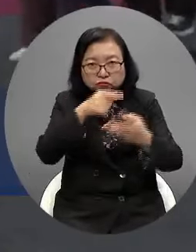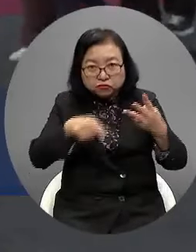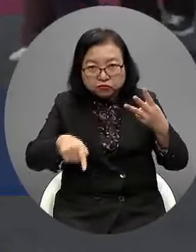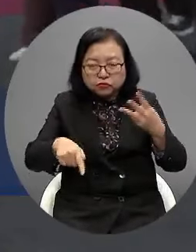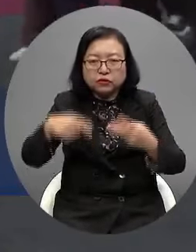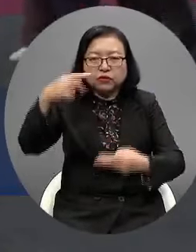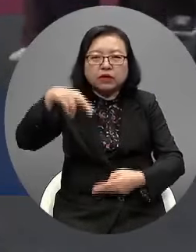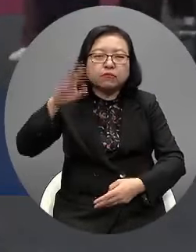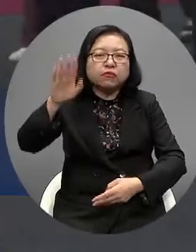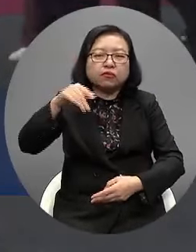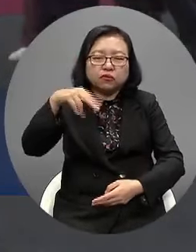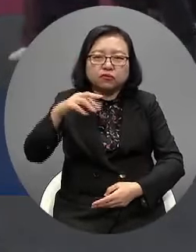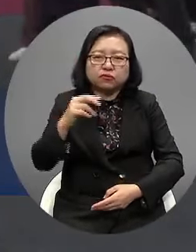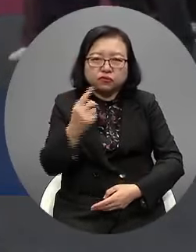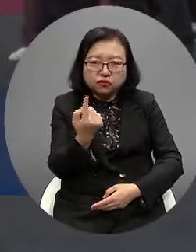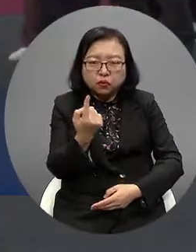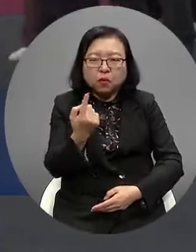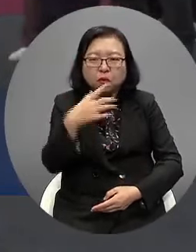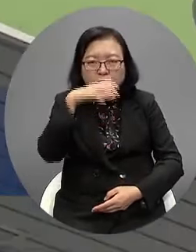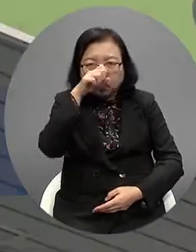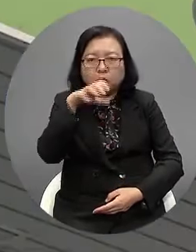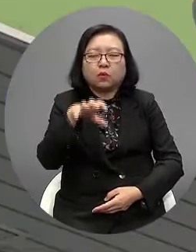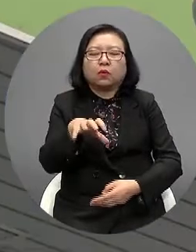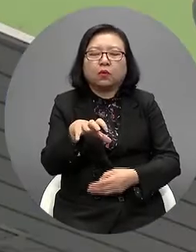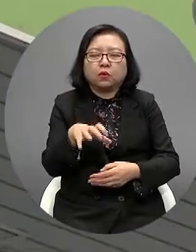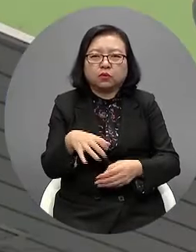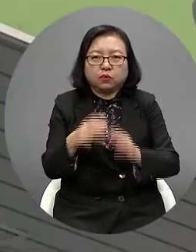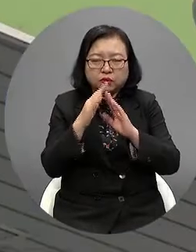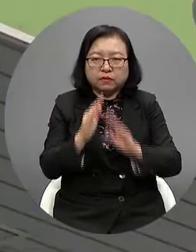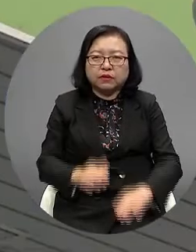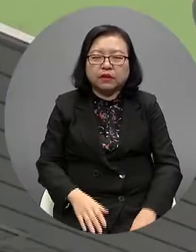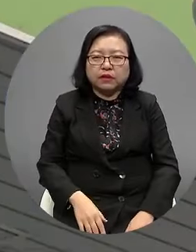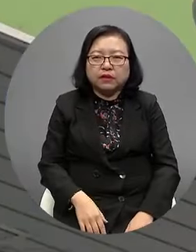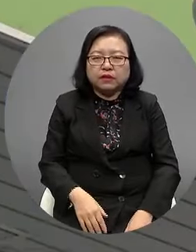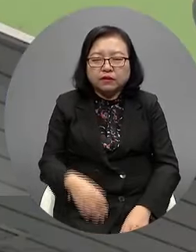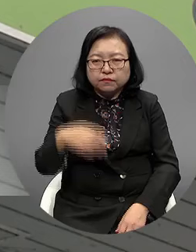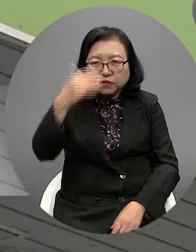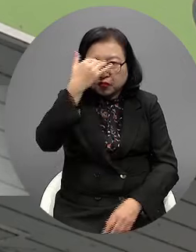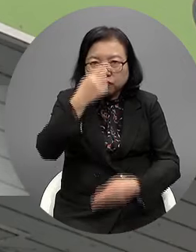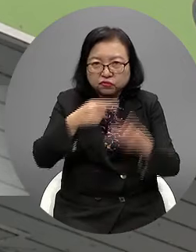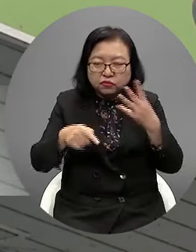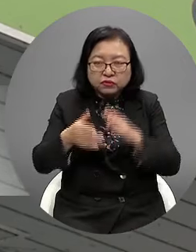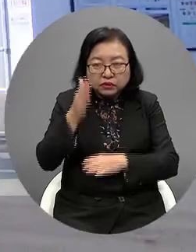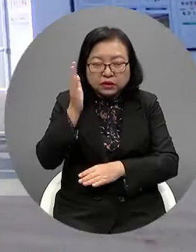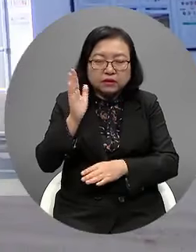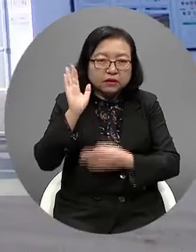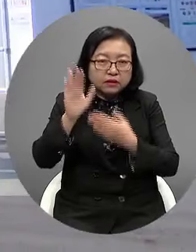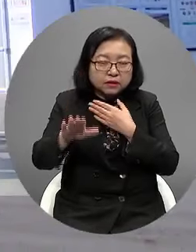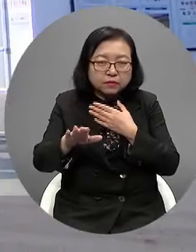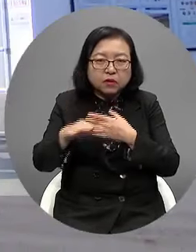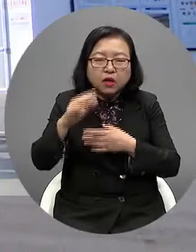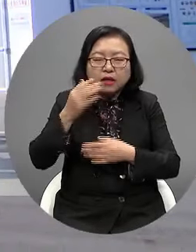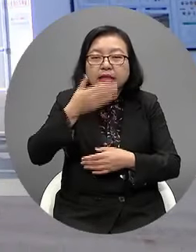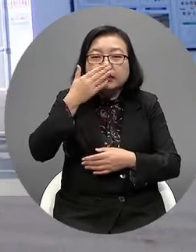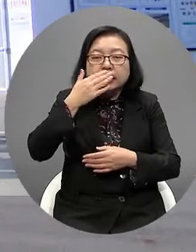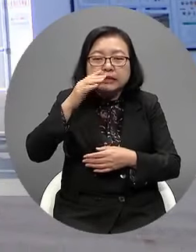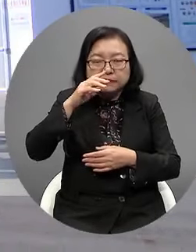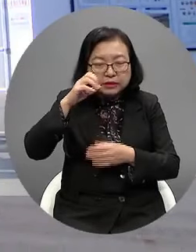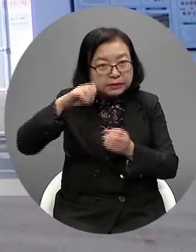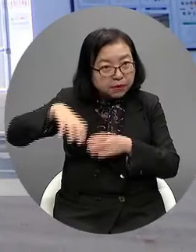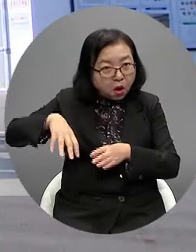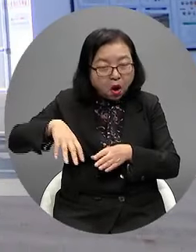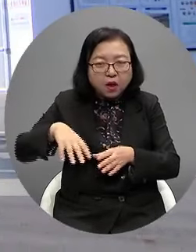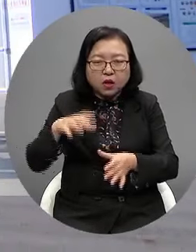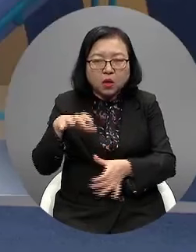좋은 도시로 활용될 거라고 생각합니다. 중부권 수소 도시를 표방하는 충주에서는 음식물 쓰레기를 활용한 바이오 그린